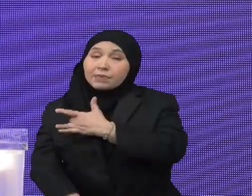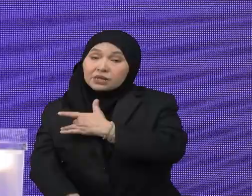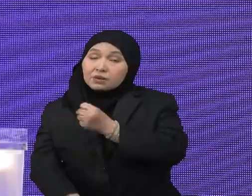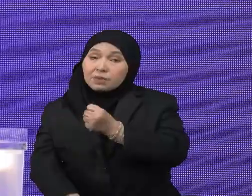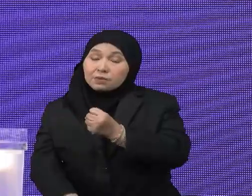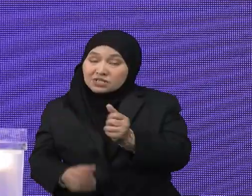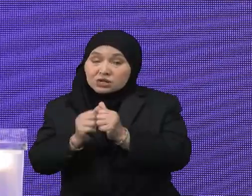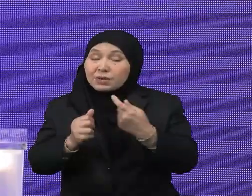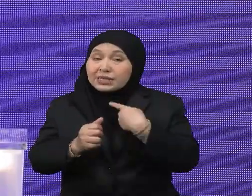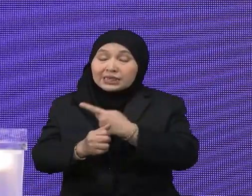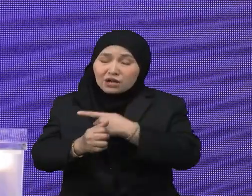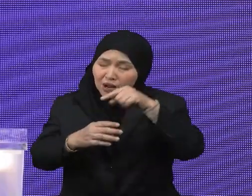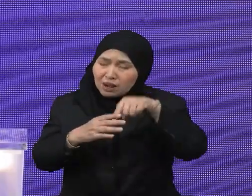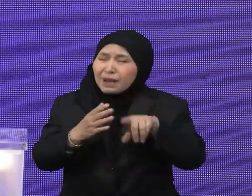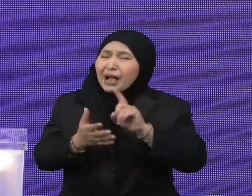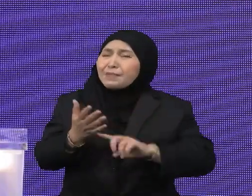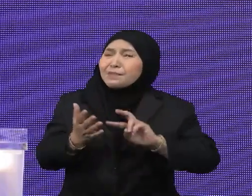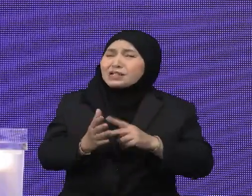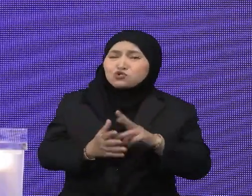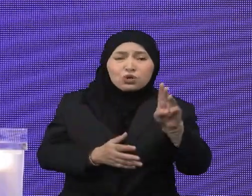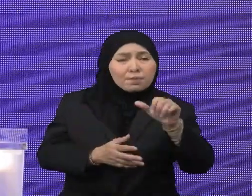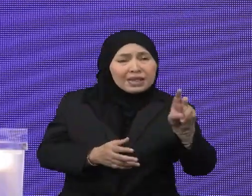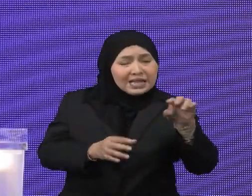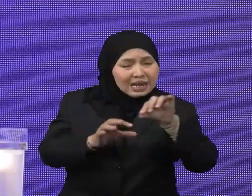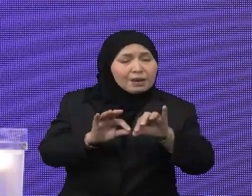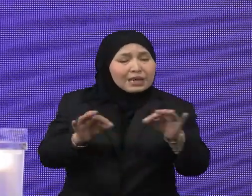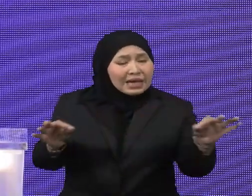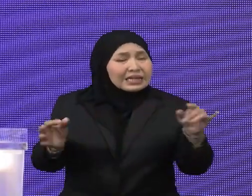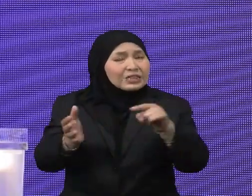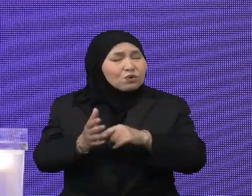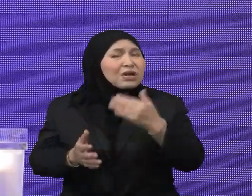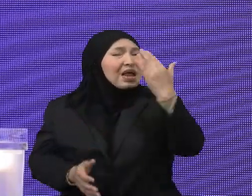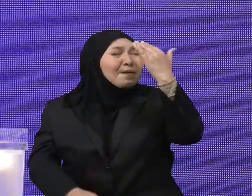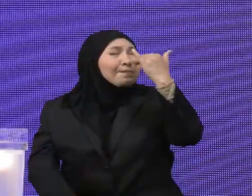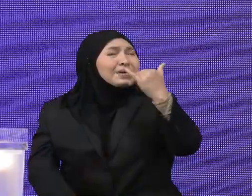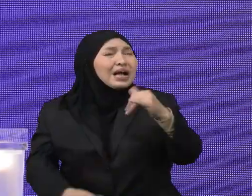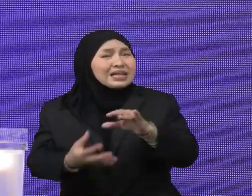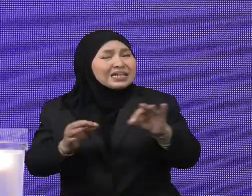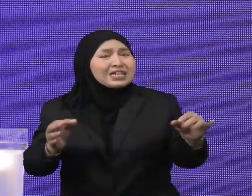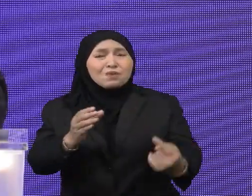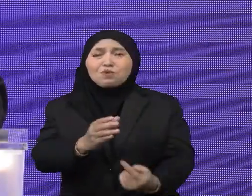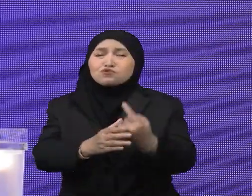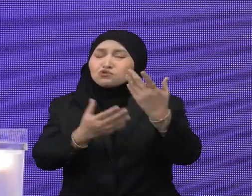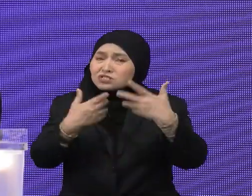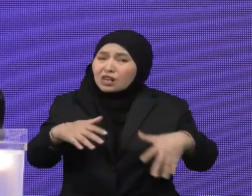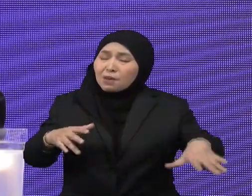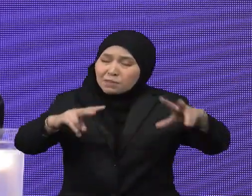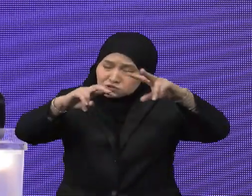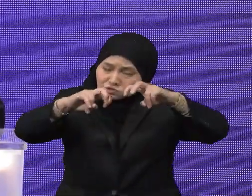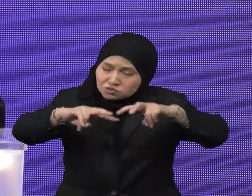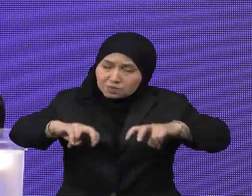Mari sama-sama kita dalami Apakah maksud mana dalam ayat ini dan lebih dari itu Mengapa Ayah ini muncul selepas analisis